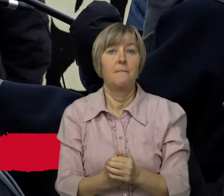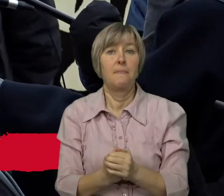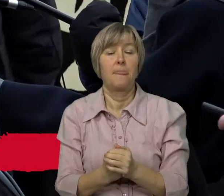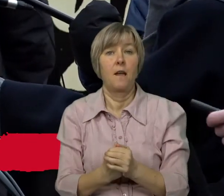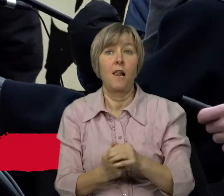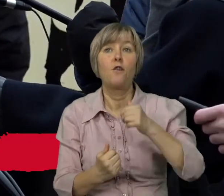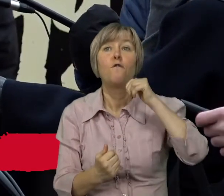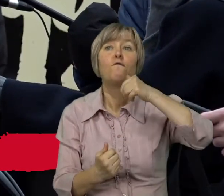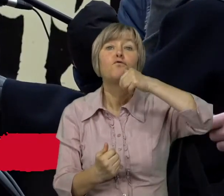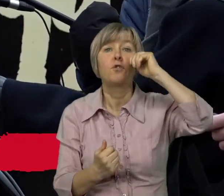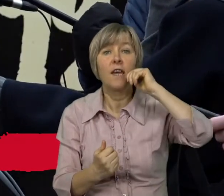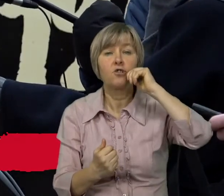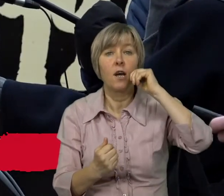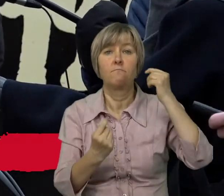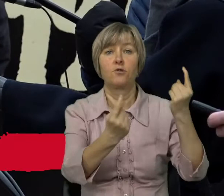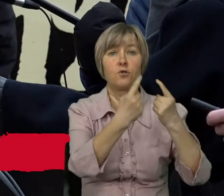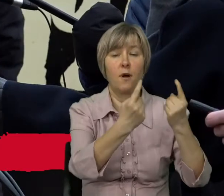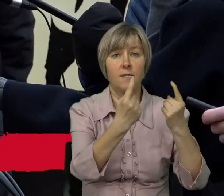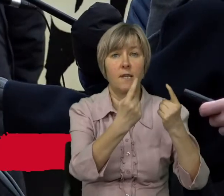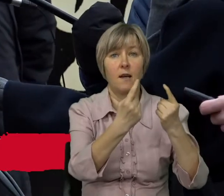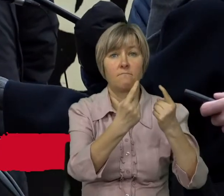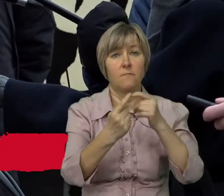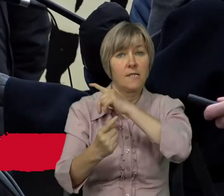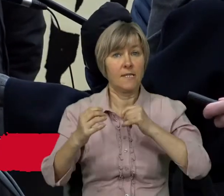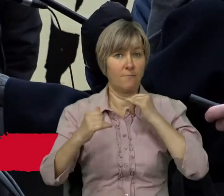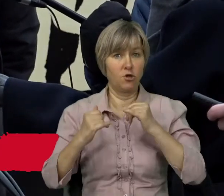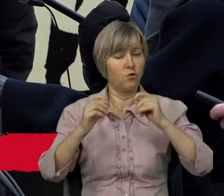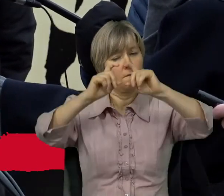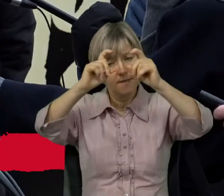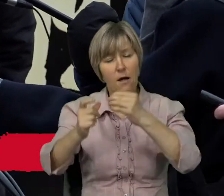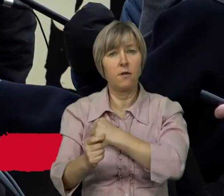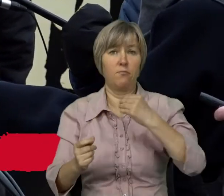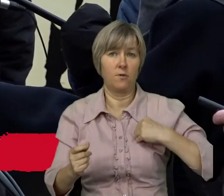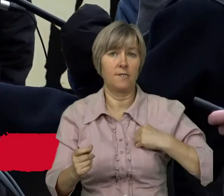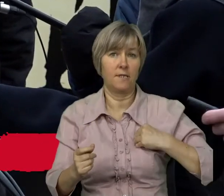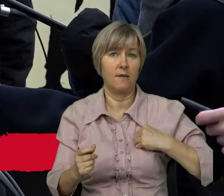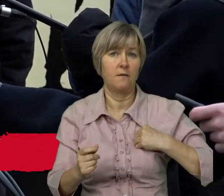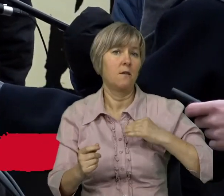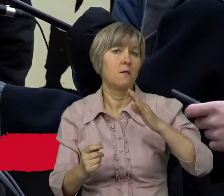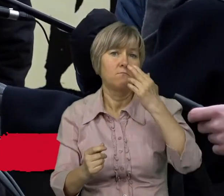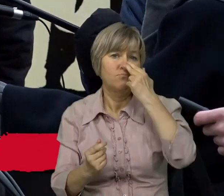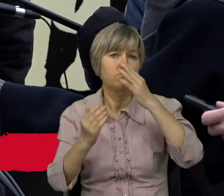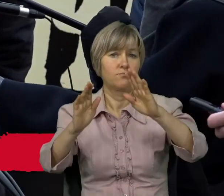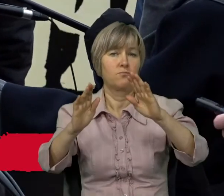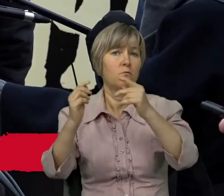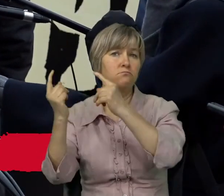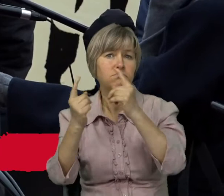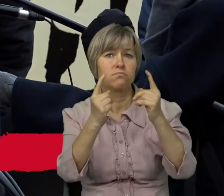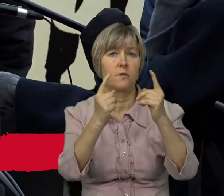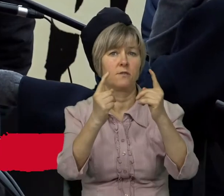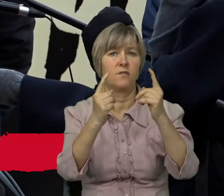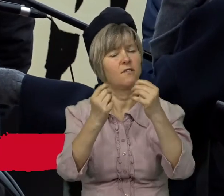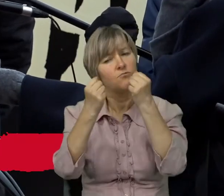wczorajsza akcja 100 samorządów w całej Polsce, mająca zwrócić uwagę na bardzo trudną